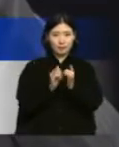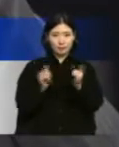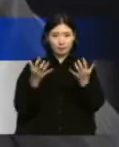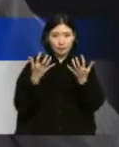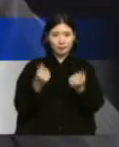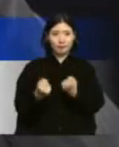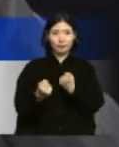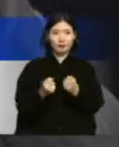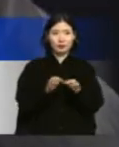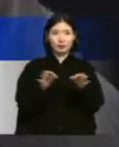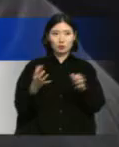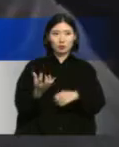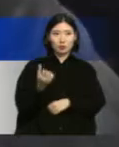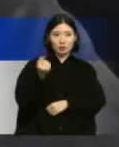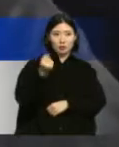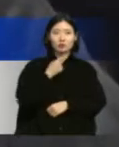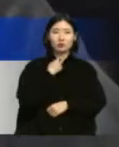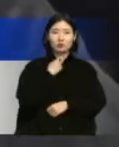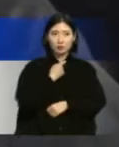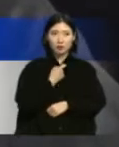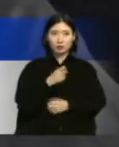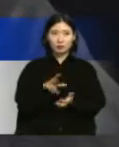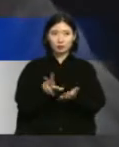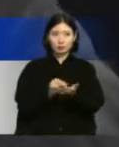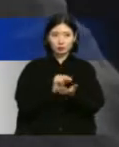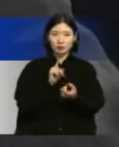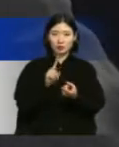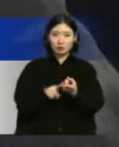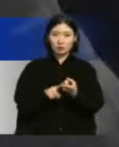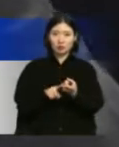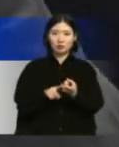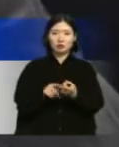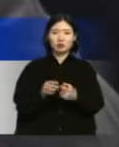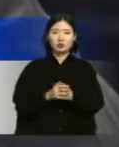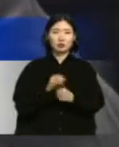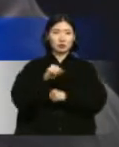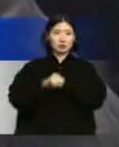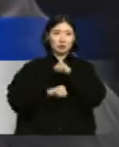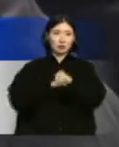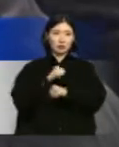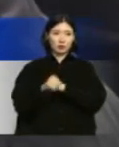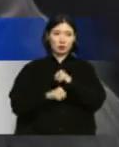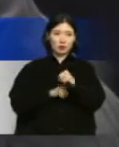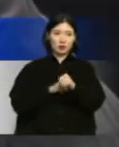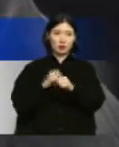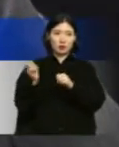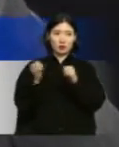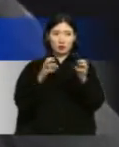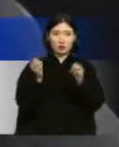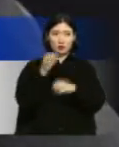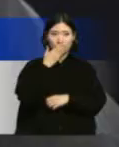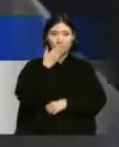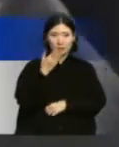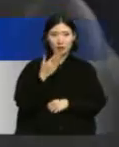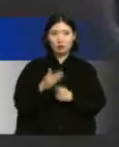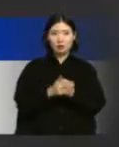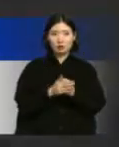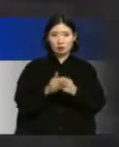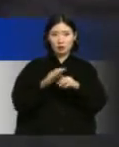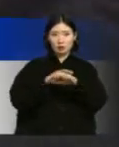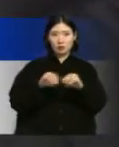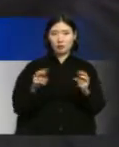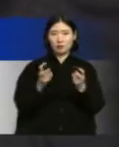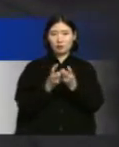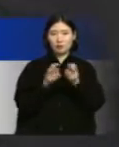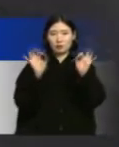많은데도 그동안 가지고 있었던 문제점을 이렇게 자유롭게 얘기할 수 있는 장이 되니까 또